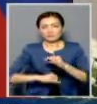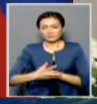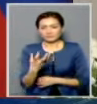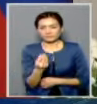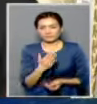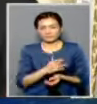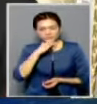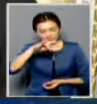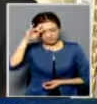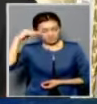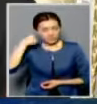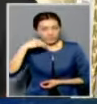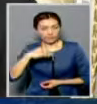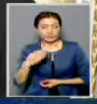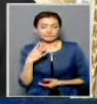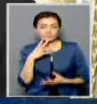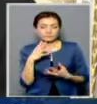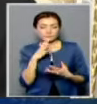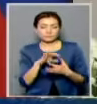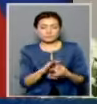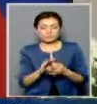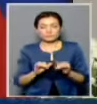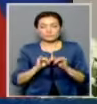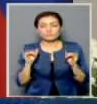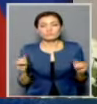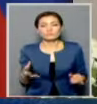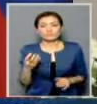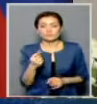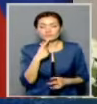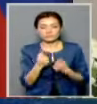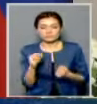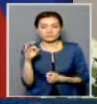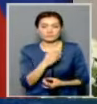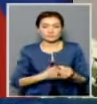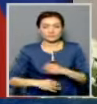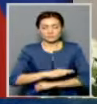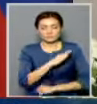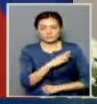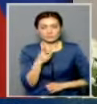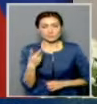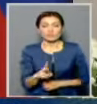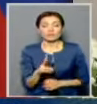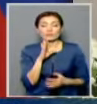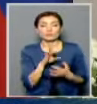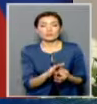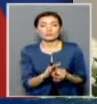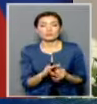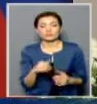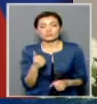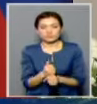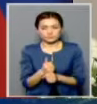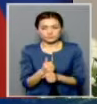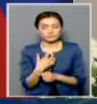ішінде Қазақстан мен Татарстан арасындағы ынтымақтастықты дамыту және нығайту жөнінде сөйлестік. Екі жақты ынтымақтастыққа